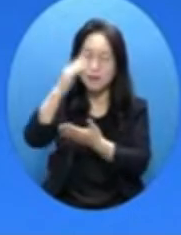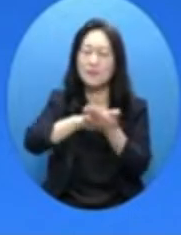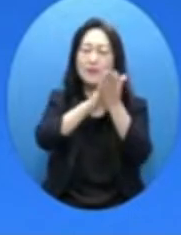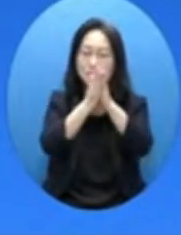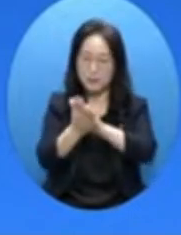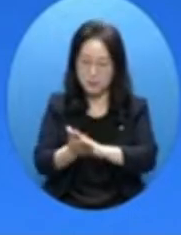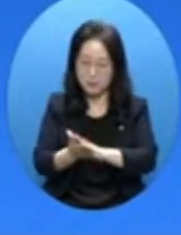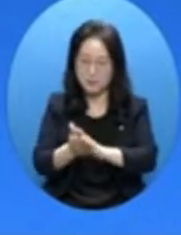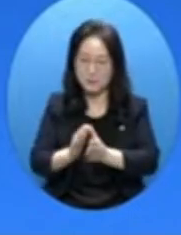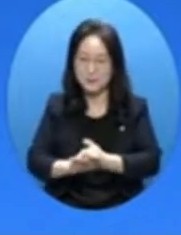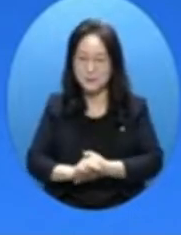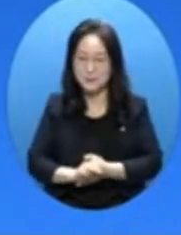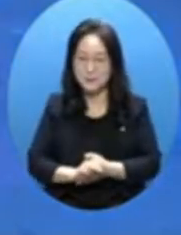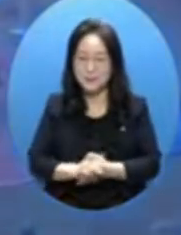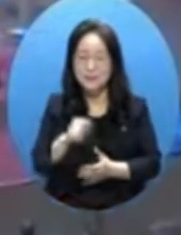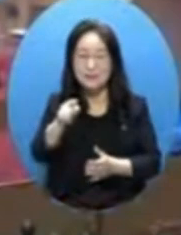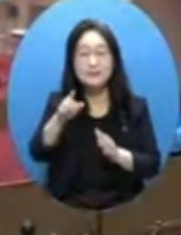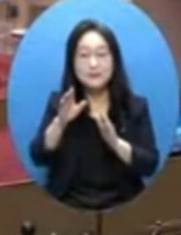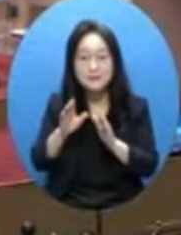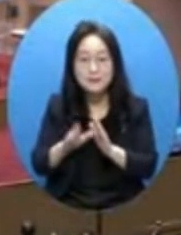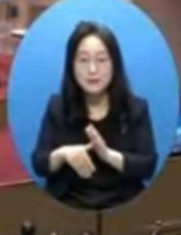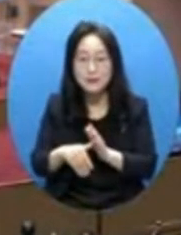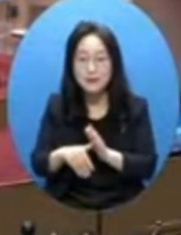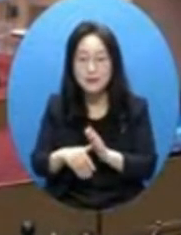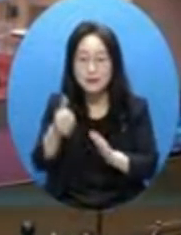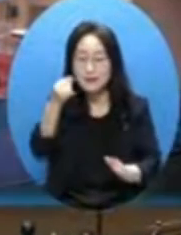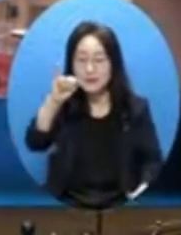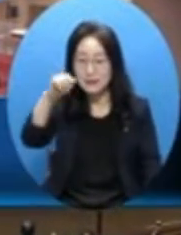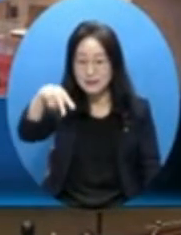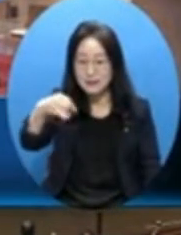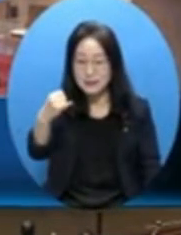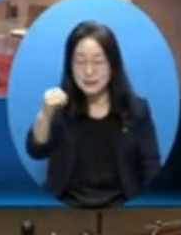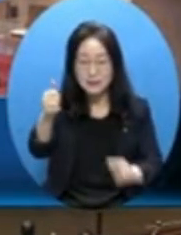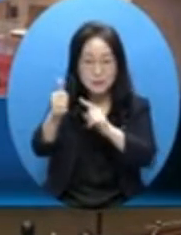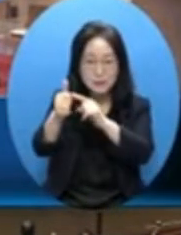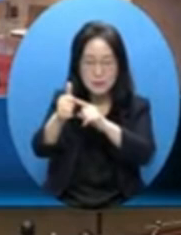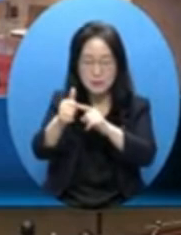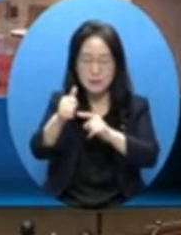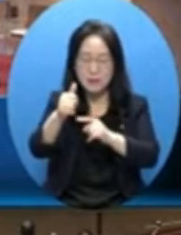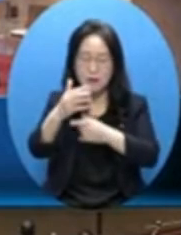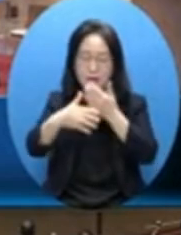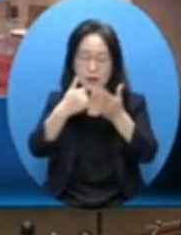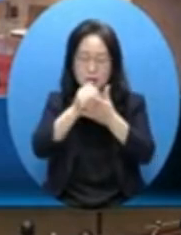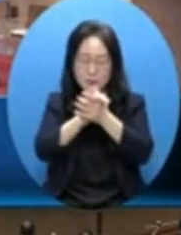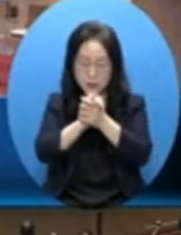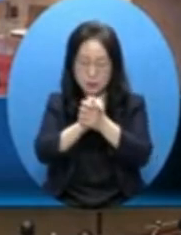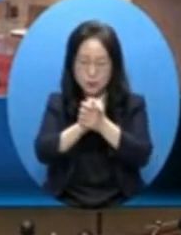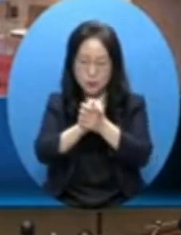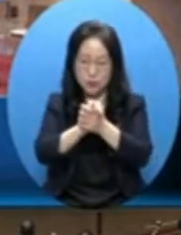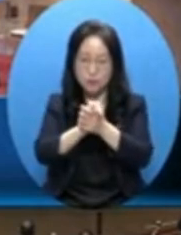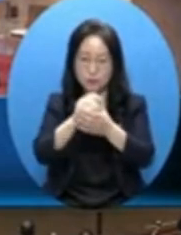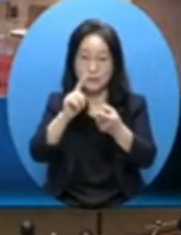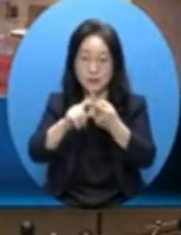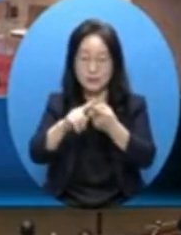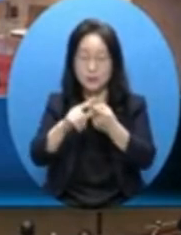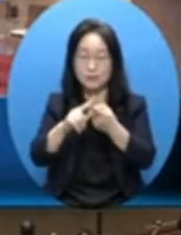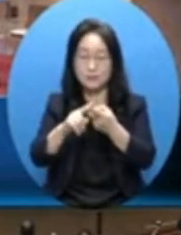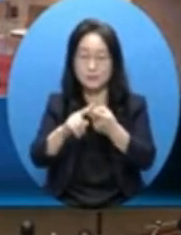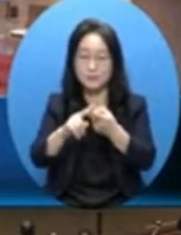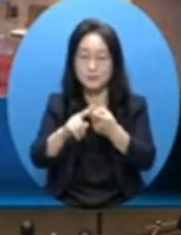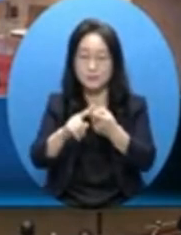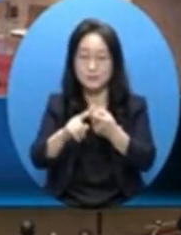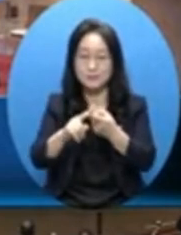것입니다. 그때 히스기야는 하나님께 기도했습니다. 하나님께 기도한 히스기야 왕에 대하여서